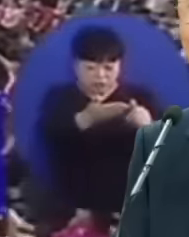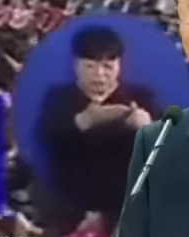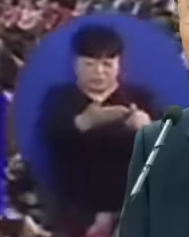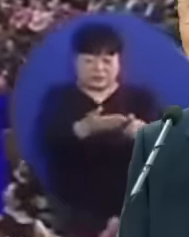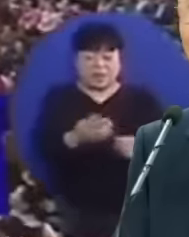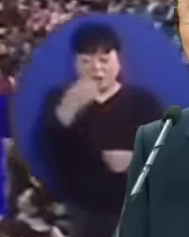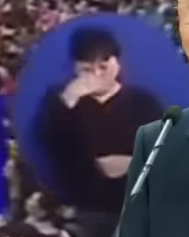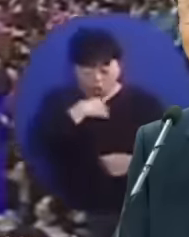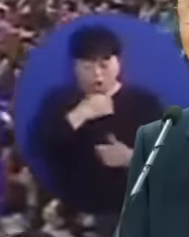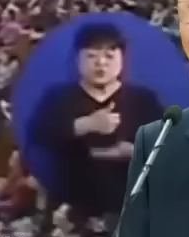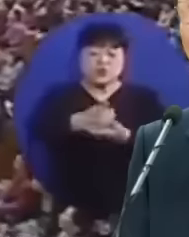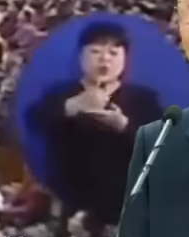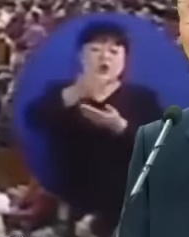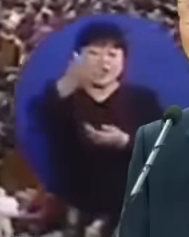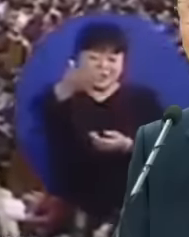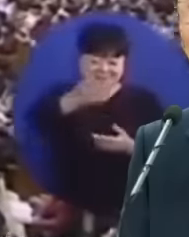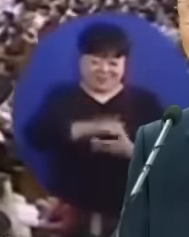그도 먹은지라.